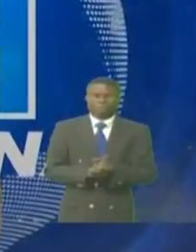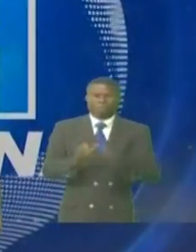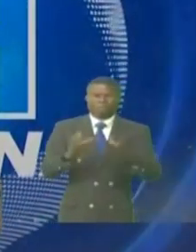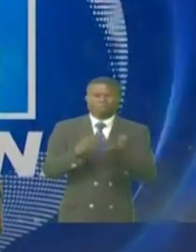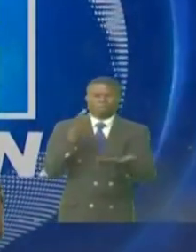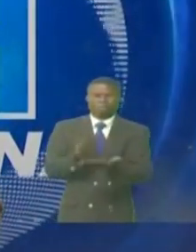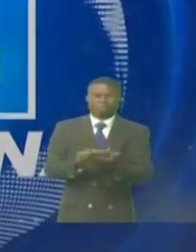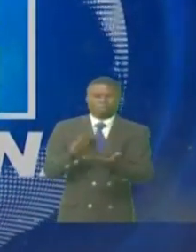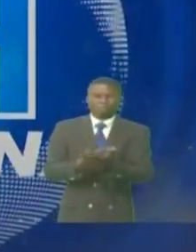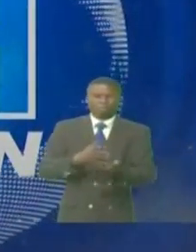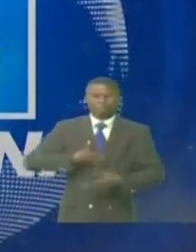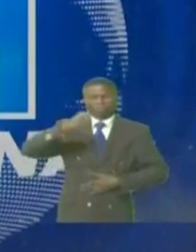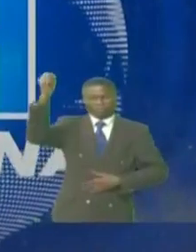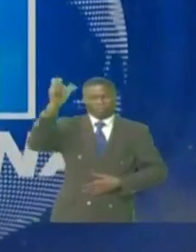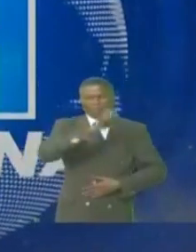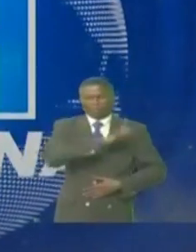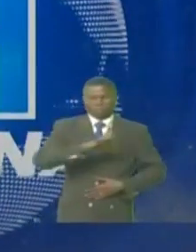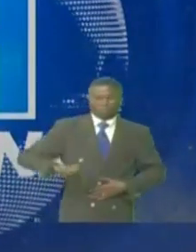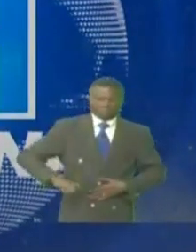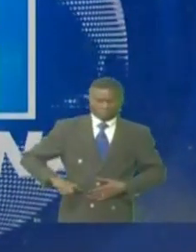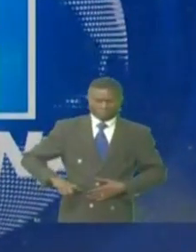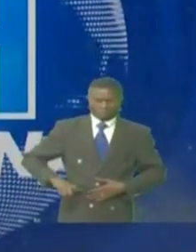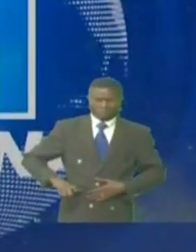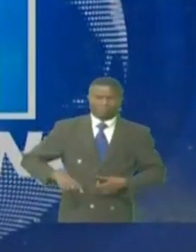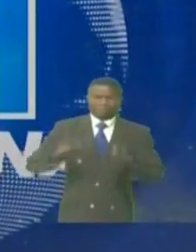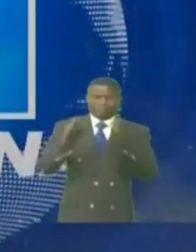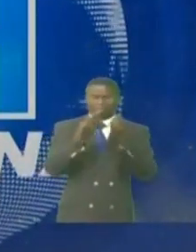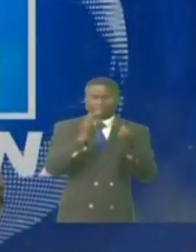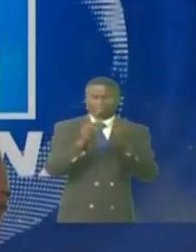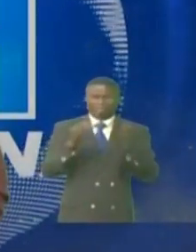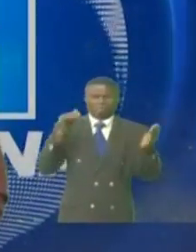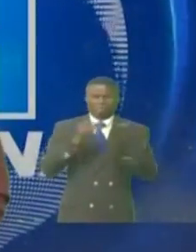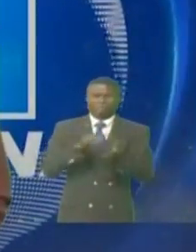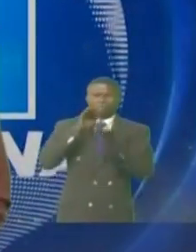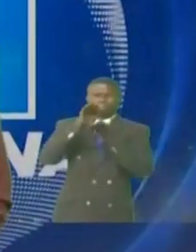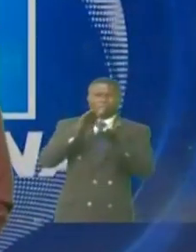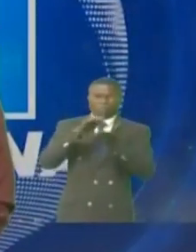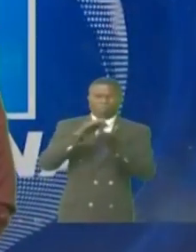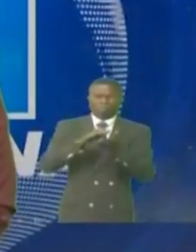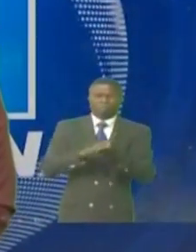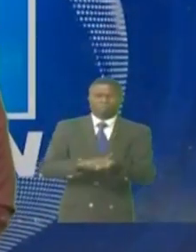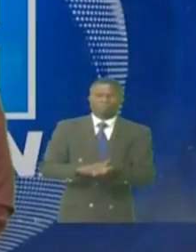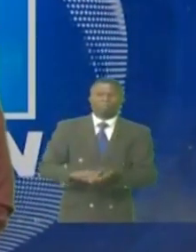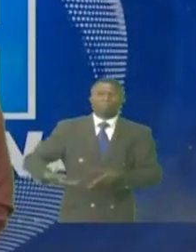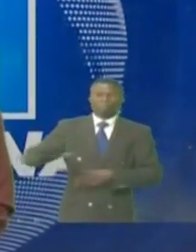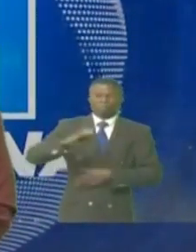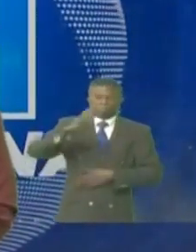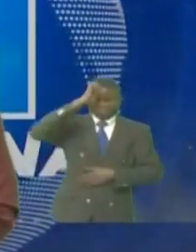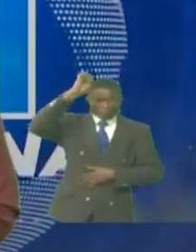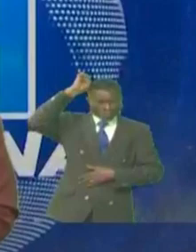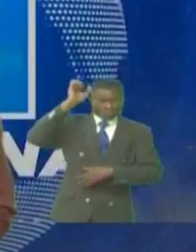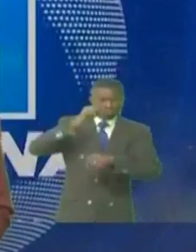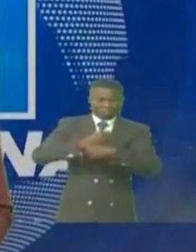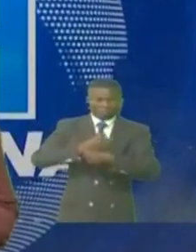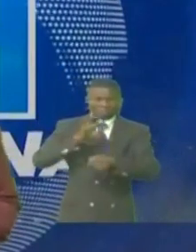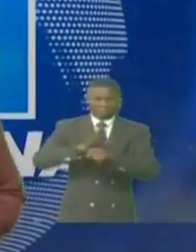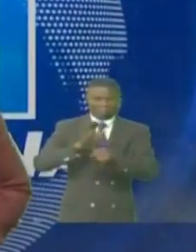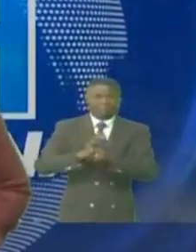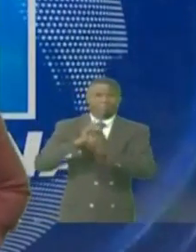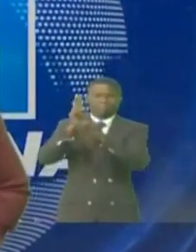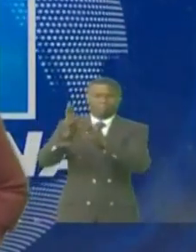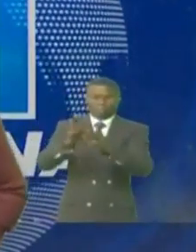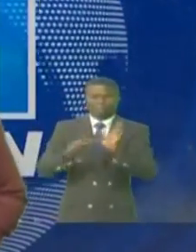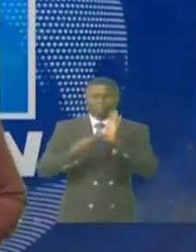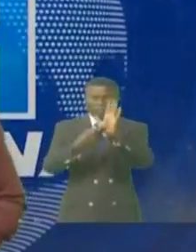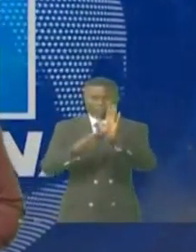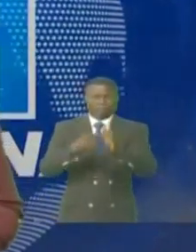le sport. La victoire des léopards de la RDC sur les crocodiles du Nil du Soudan continue à susciter diverses réactions. Je vous